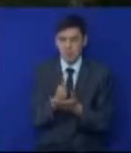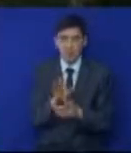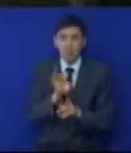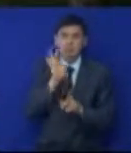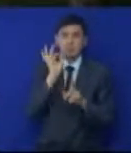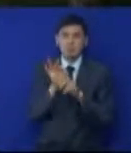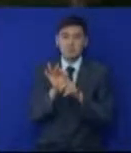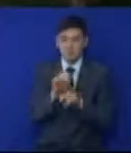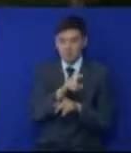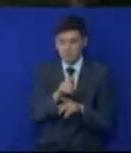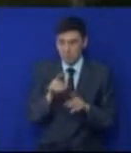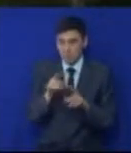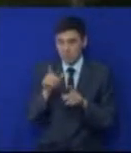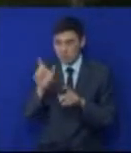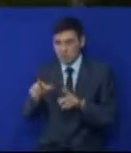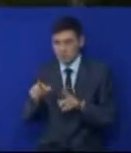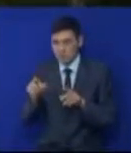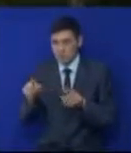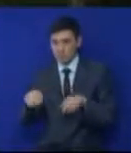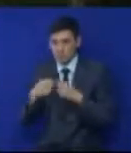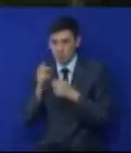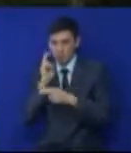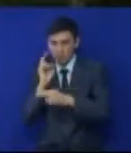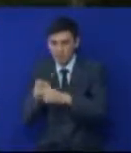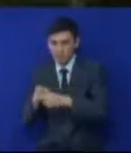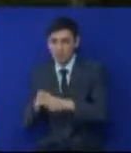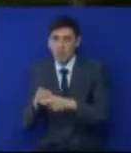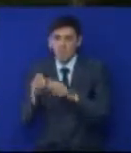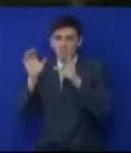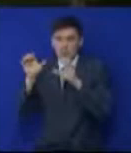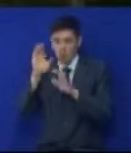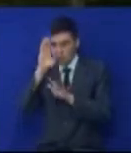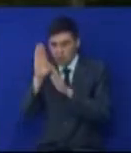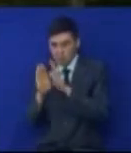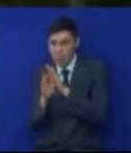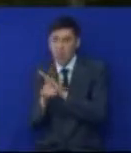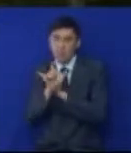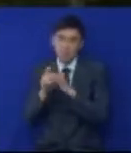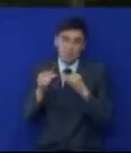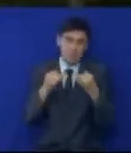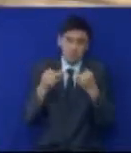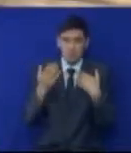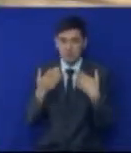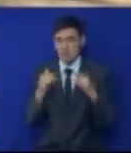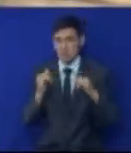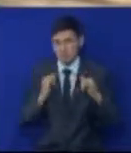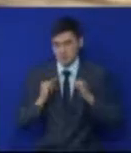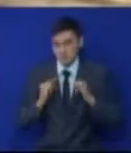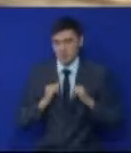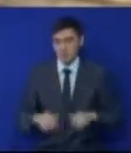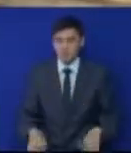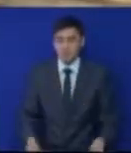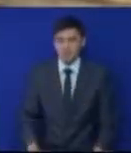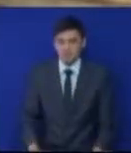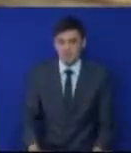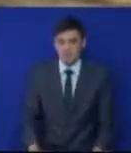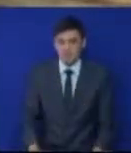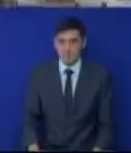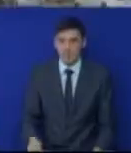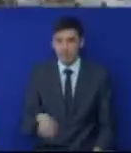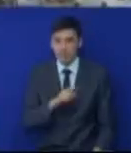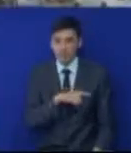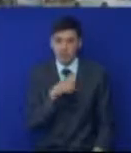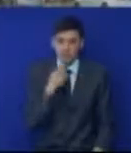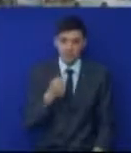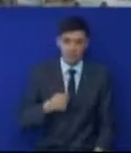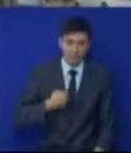күзет бағытында қылмысты болдырмау, қызмет барысында заңдылықты сақтап, азаматтармен сыпайы сөйлесу. Күзет барысында сарбаздар өз